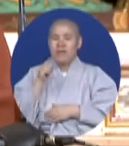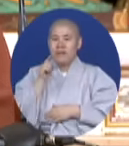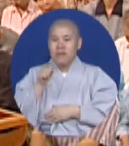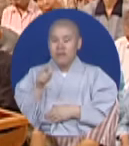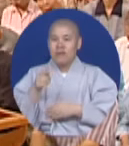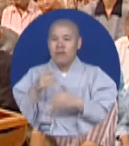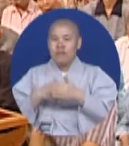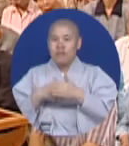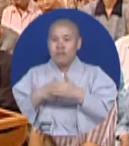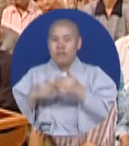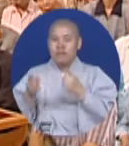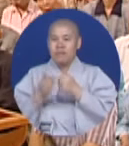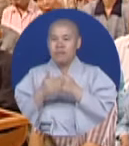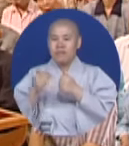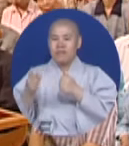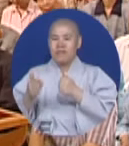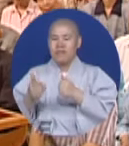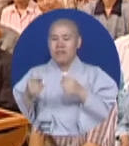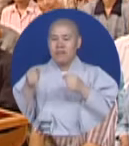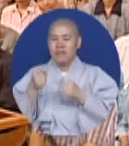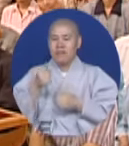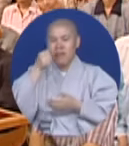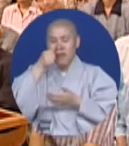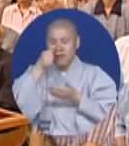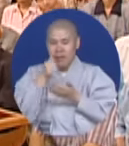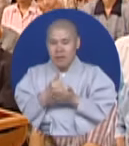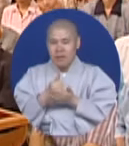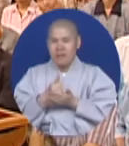두려움으로 죄를 지어요.